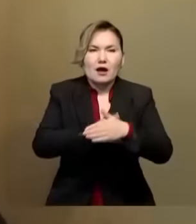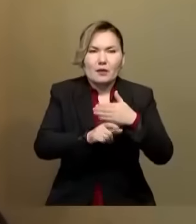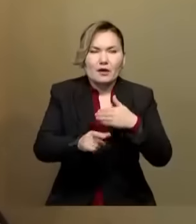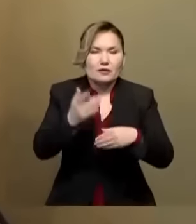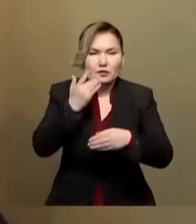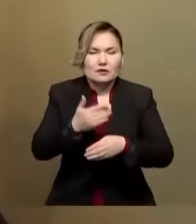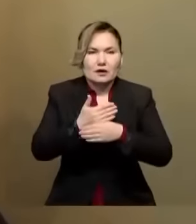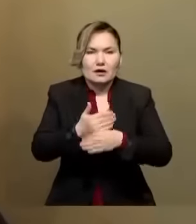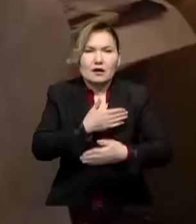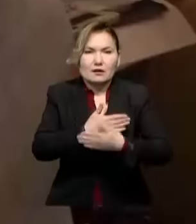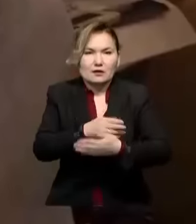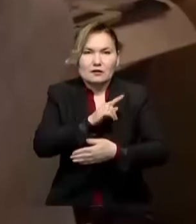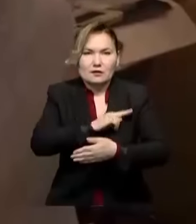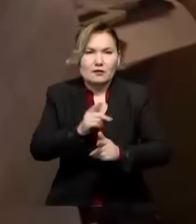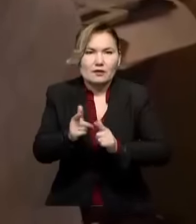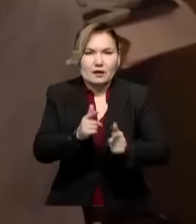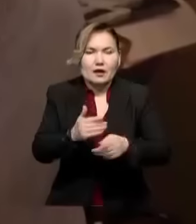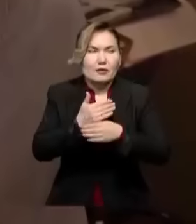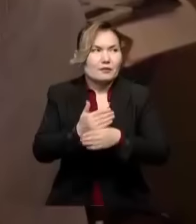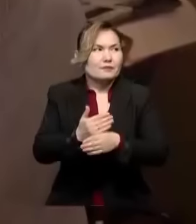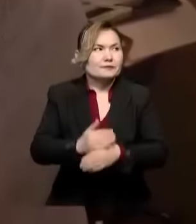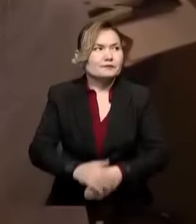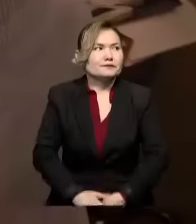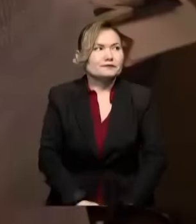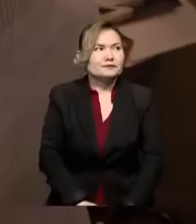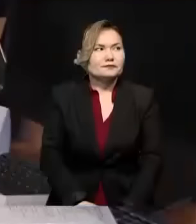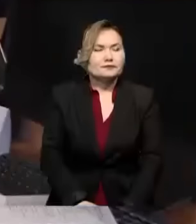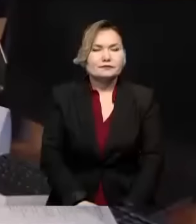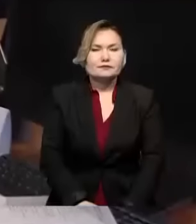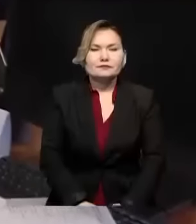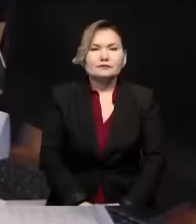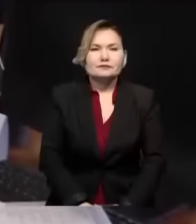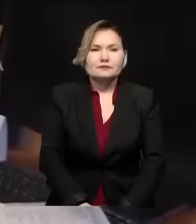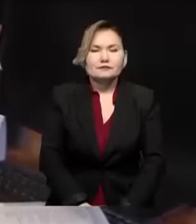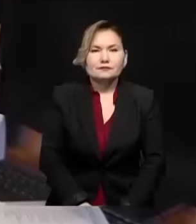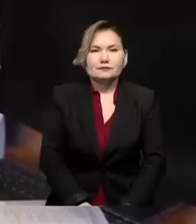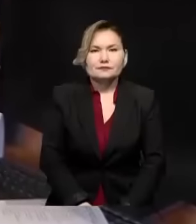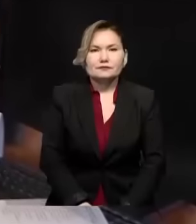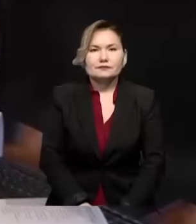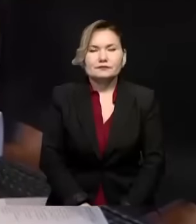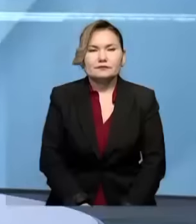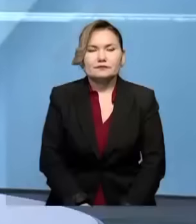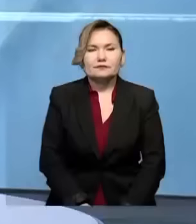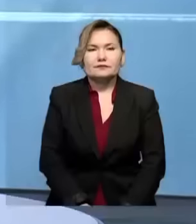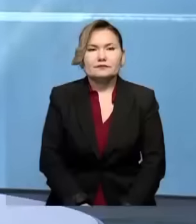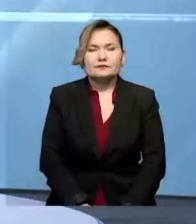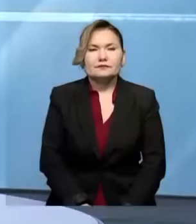әрдайым көмектесуге әзір. Жандос Жұмабек, Ерболат Әбіш, 24 кезде Түркістан облысы.